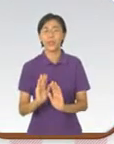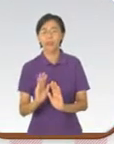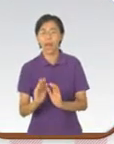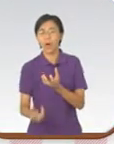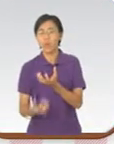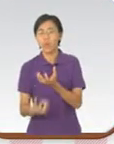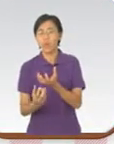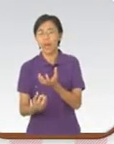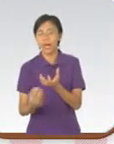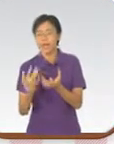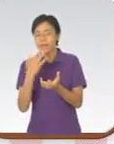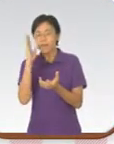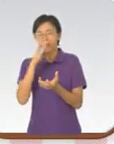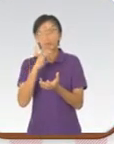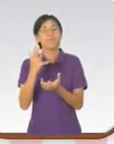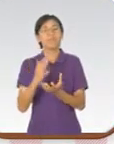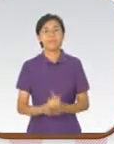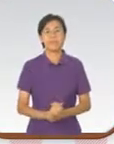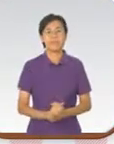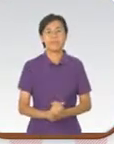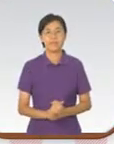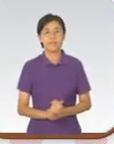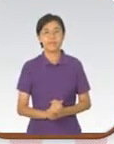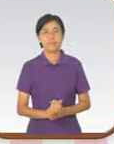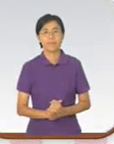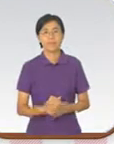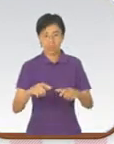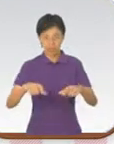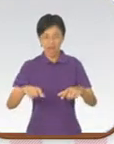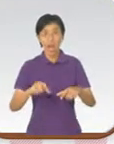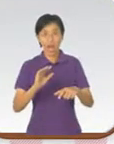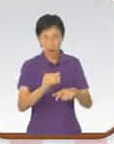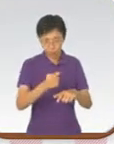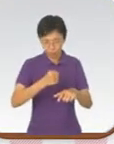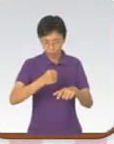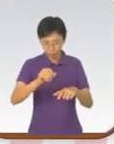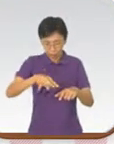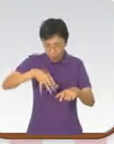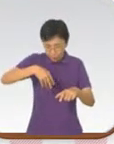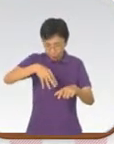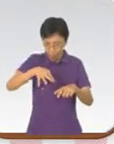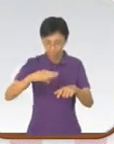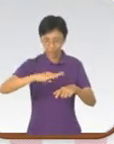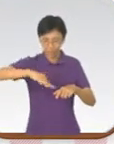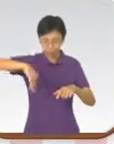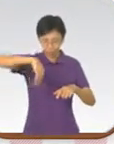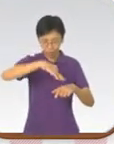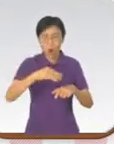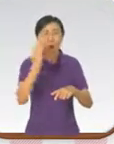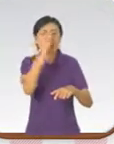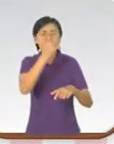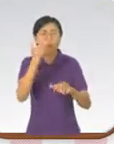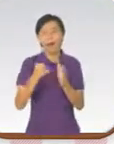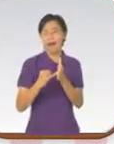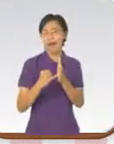ไม่น่าเชื่อเลยนะได้เค้กที่หน้าตาแปลกมากแล้วก็ง่ายด้วยนะครับสวยด้วยง่ายด้วย นะคะก็อันนี้จะเป็นส